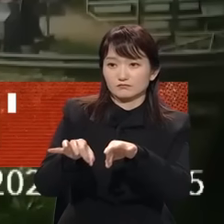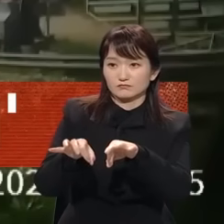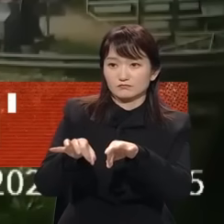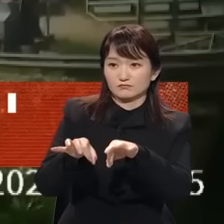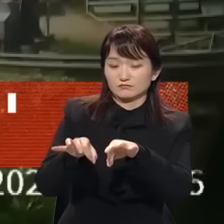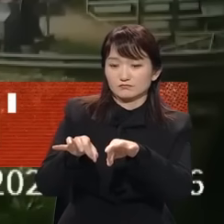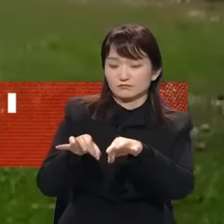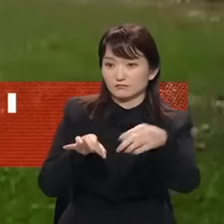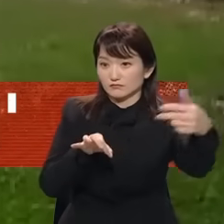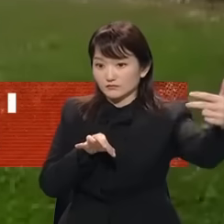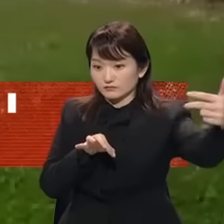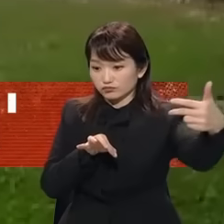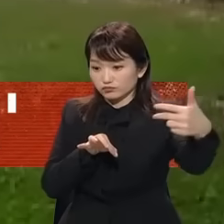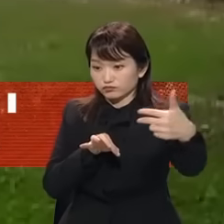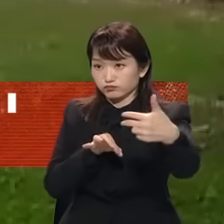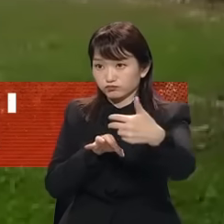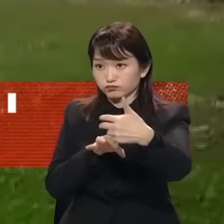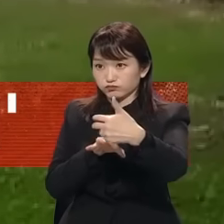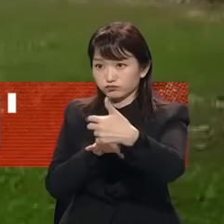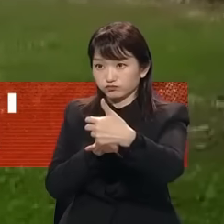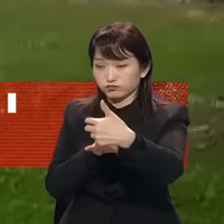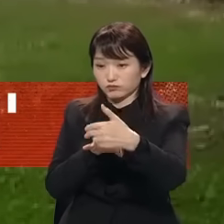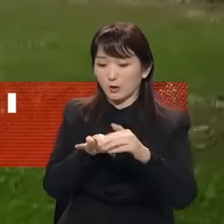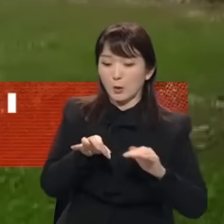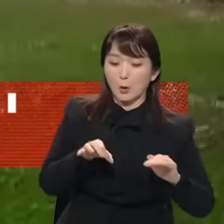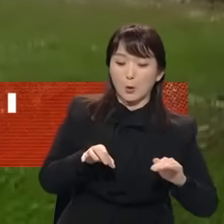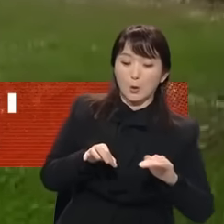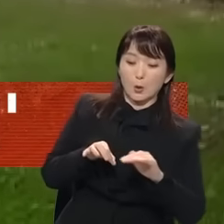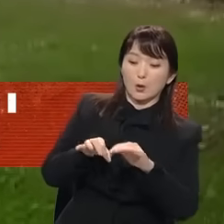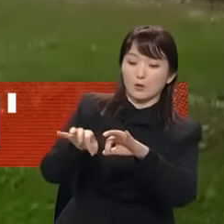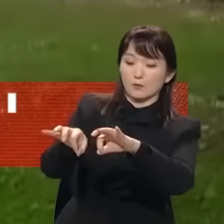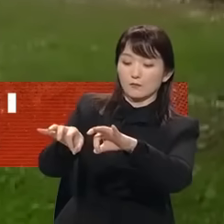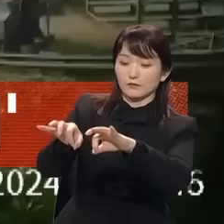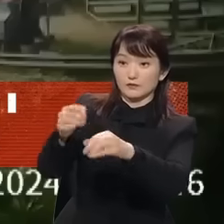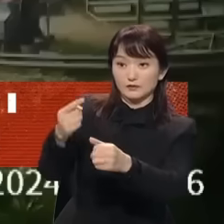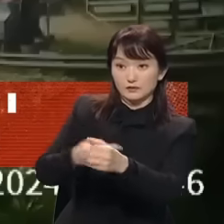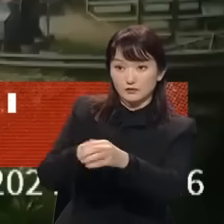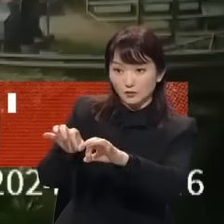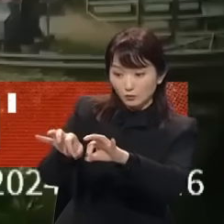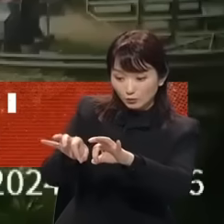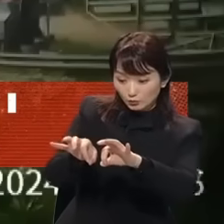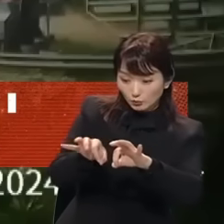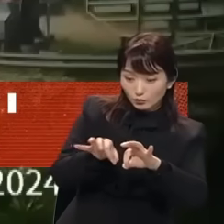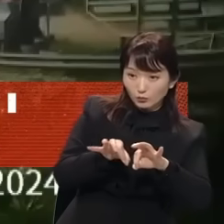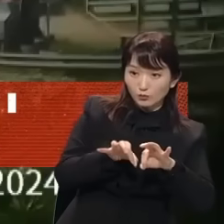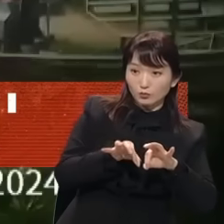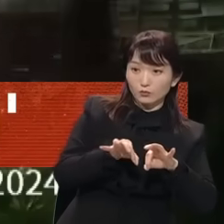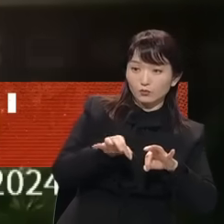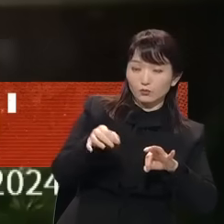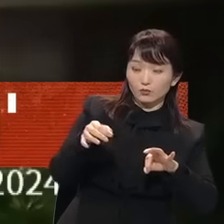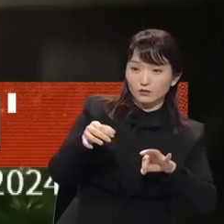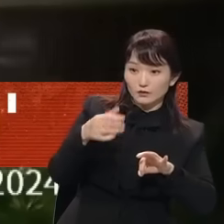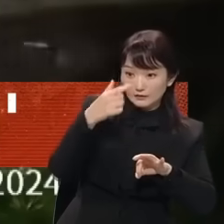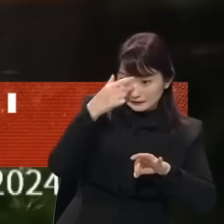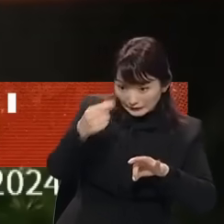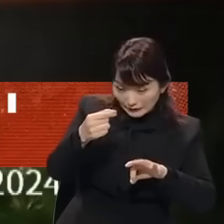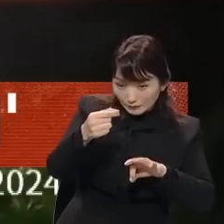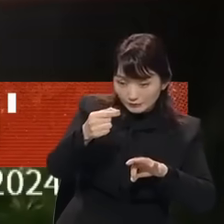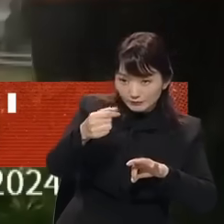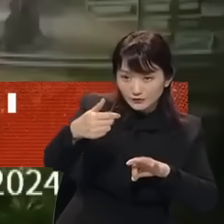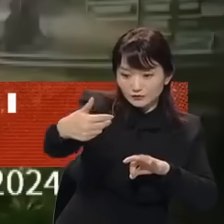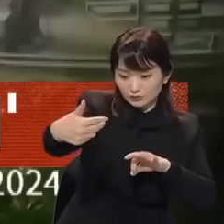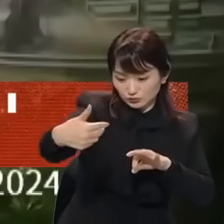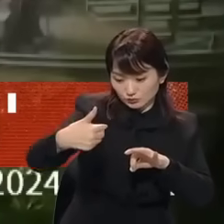오는 것 같은데? 그런데 다행히 약간의 오르막길이었습니다. 그래서 오토바이가 저절로 뒤로 밀렸습니다. 그리고 때마침 기차가